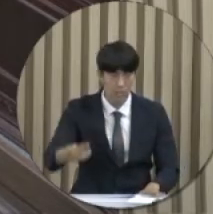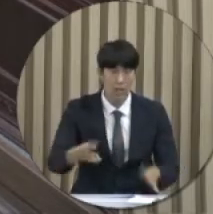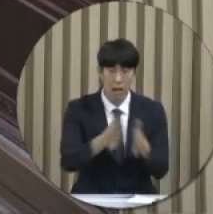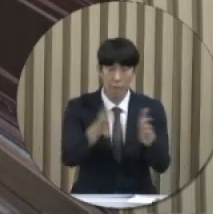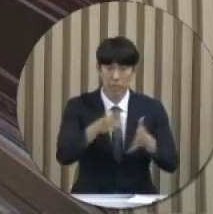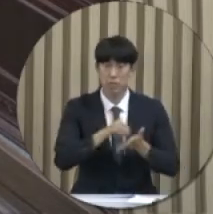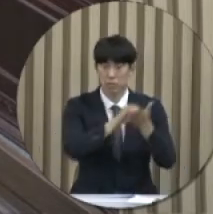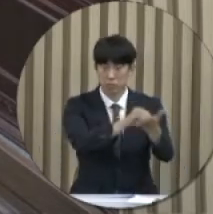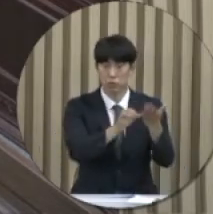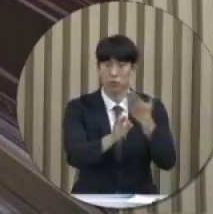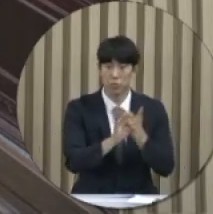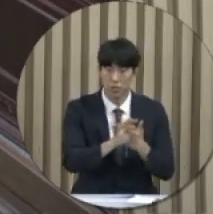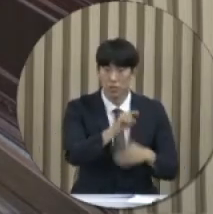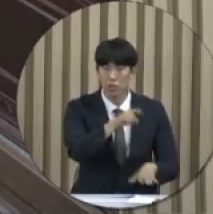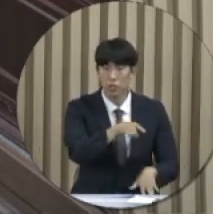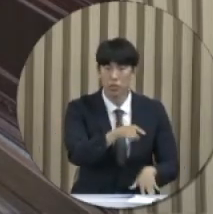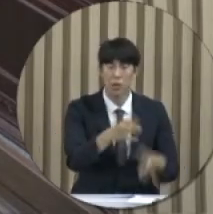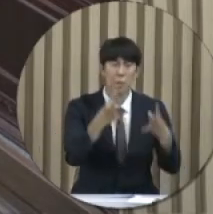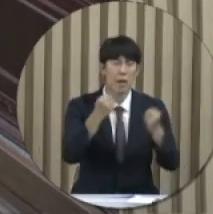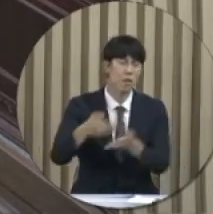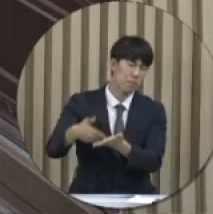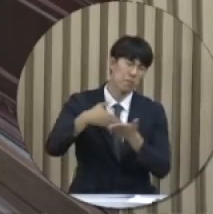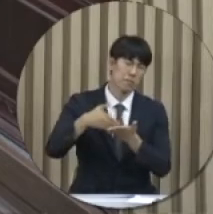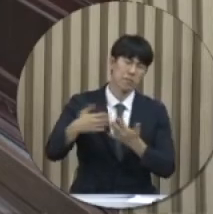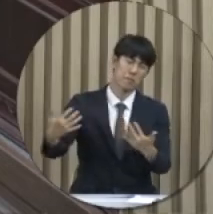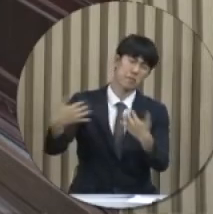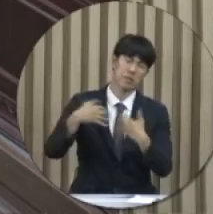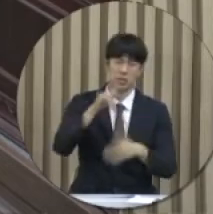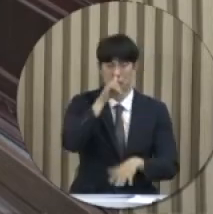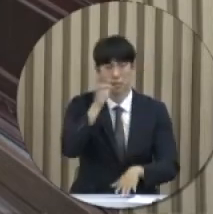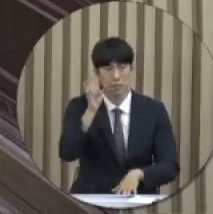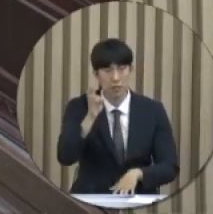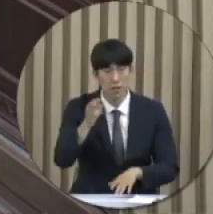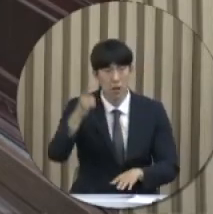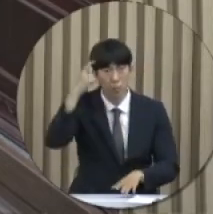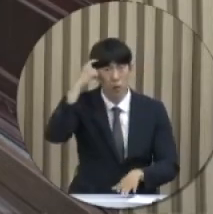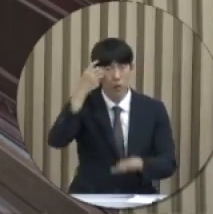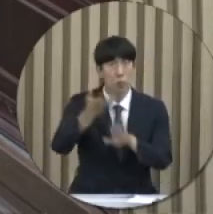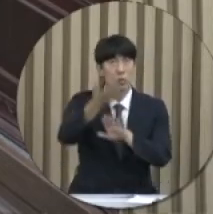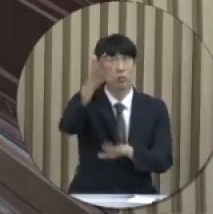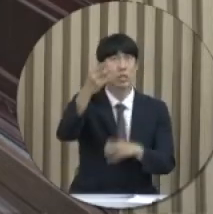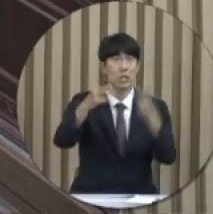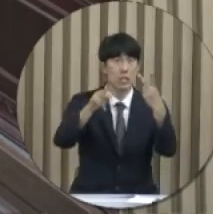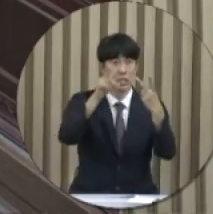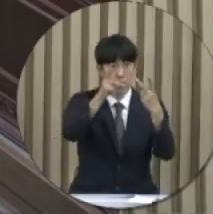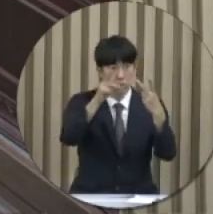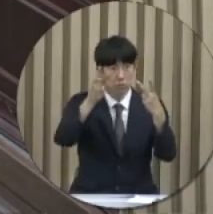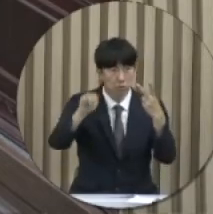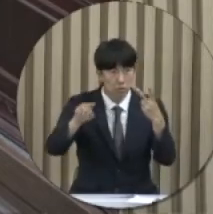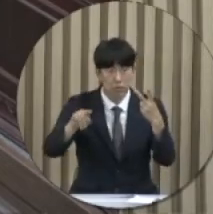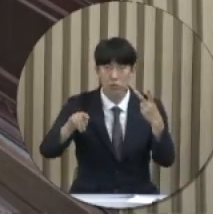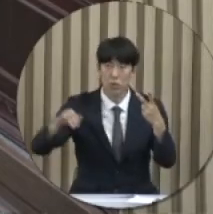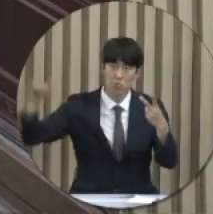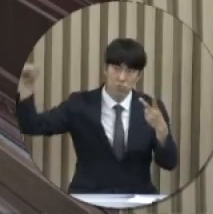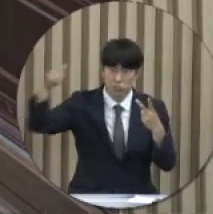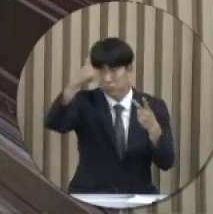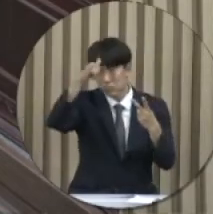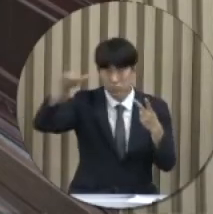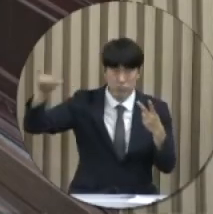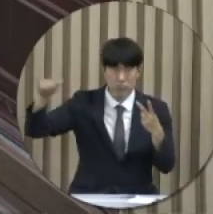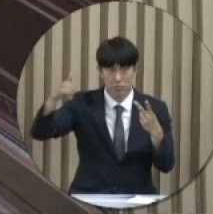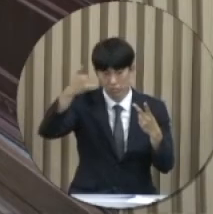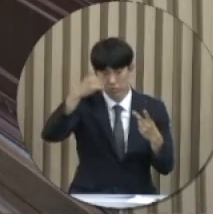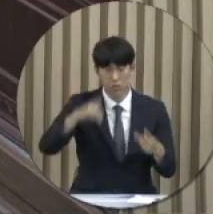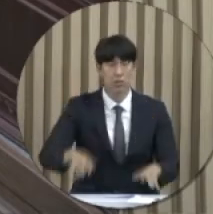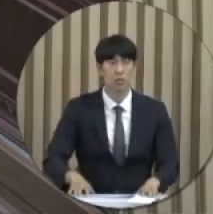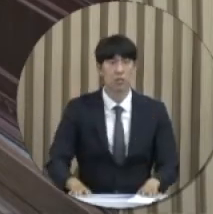하면 분명히 여기서 집단 민원이 걸릴 수가 있다. 머리 위로 2km밖에 안 되는 군공항이 있고요. 머리 위로 착륙을 하기